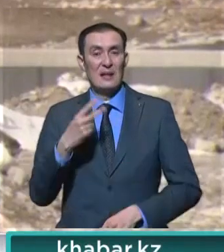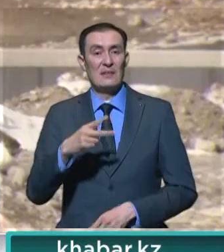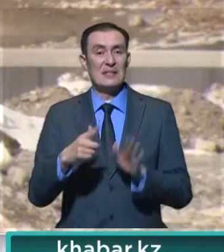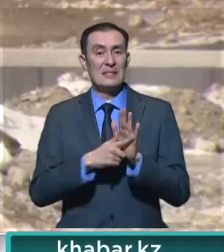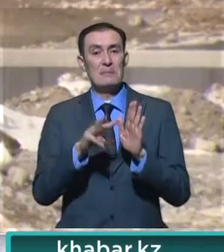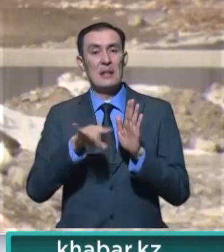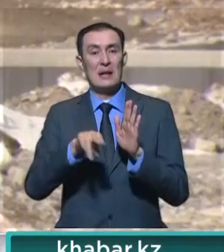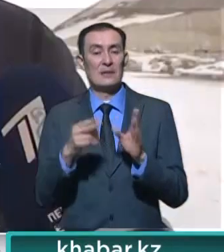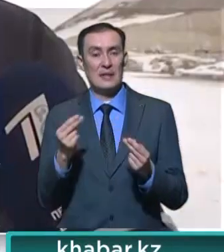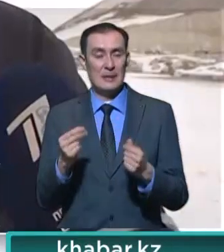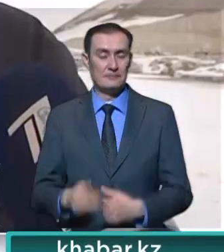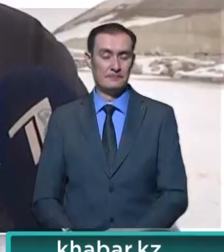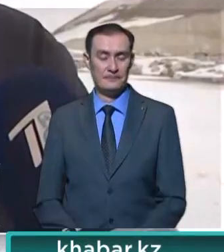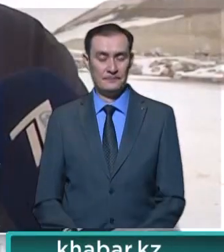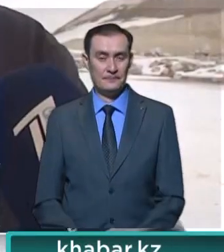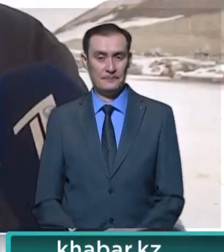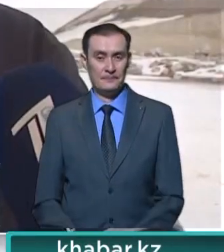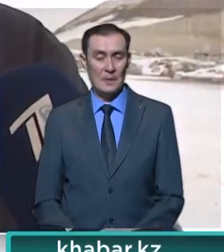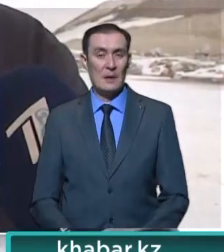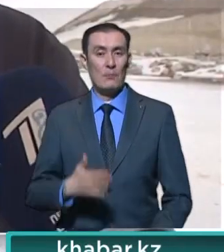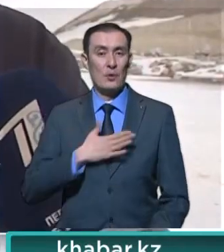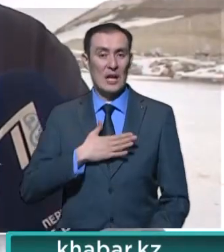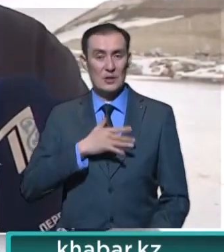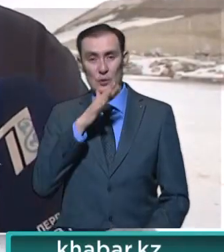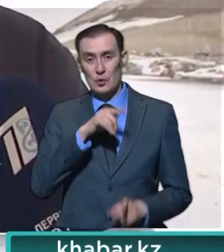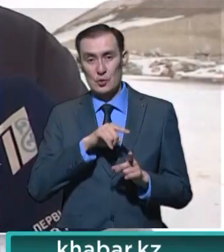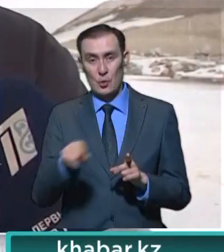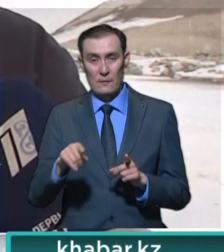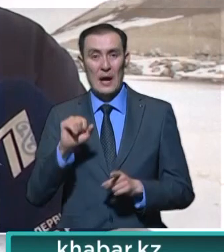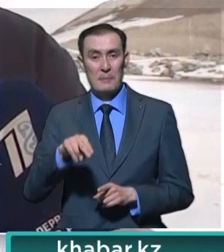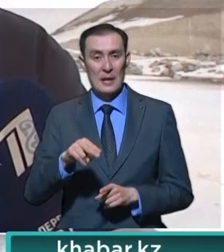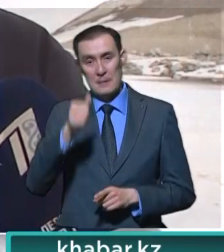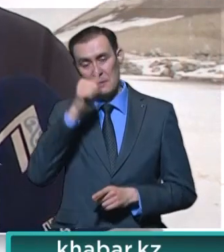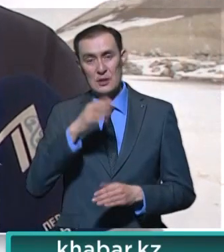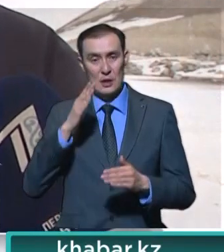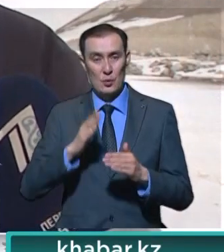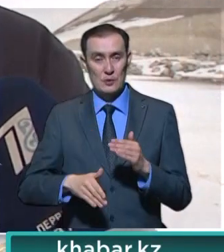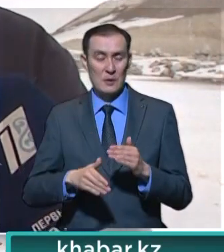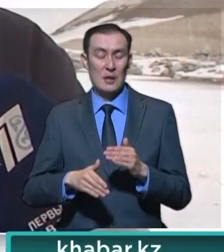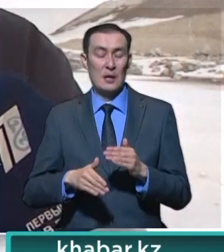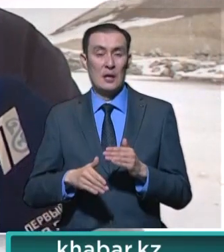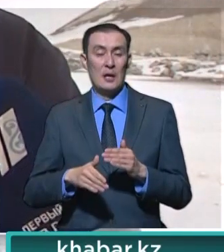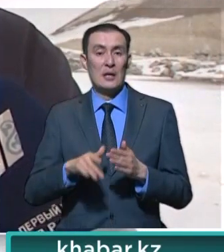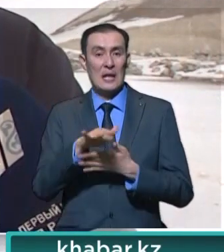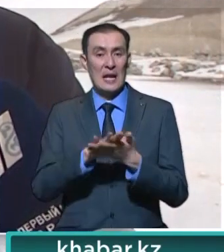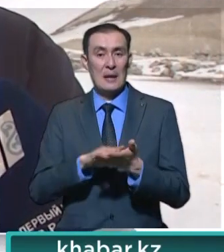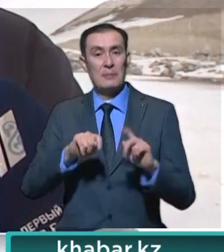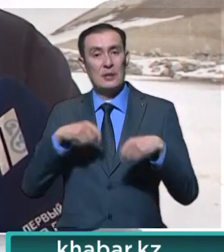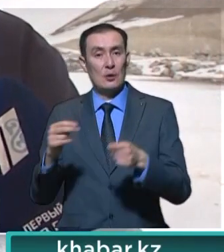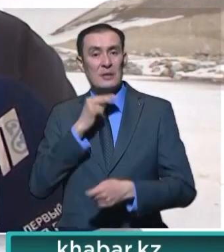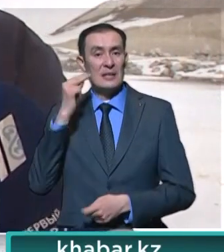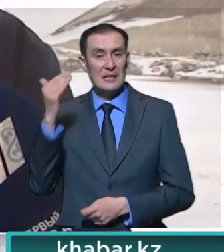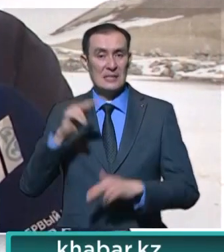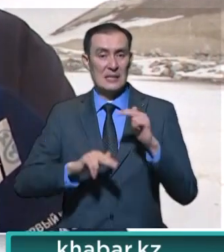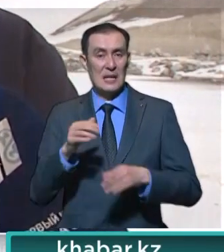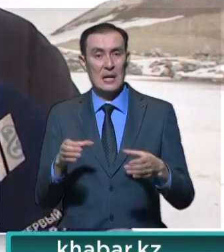27 миллиардов тенге. По нашим срокам, конец апреля мы заканчиваем отметку 1305, передаем китайской